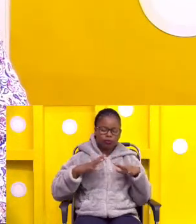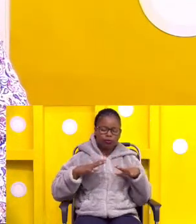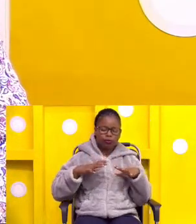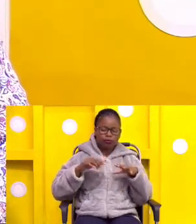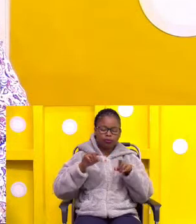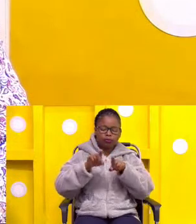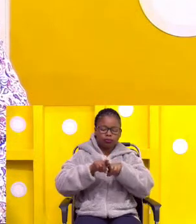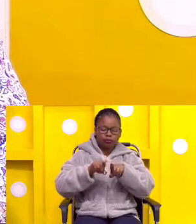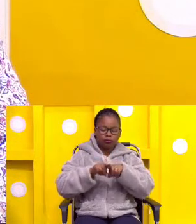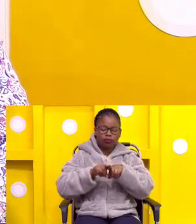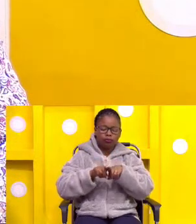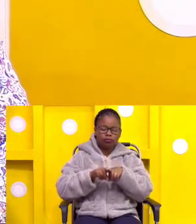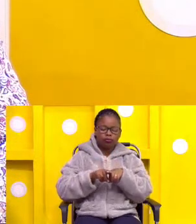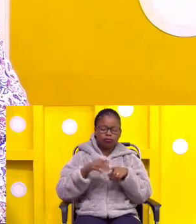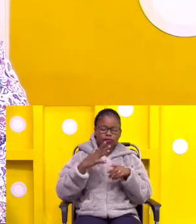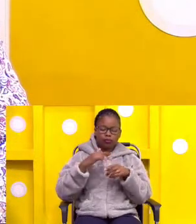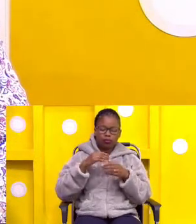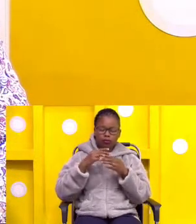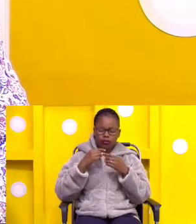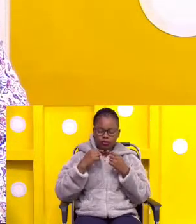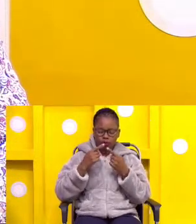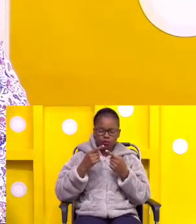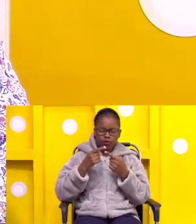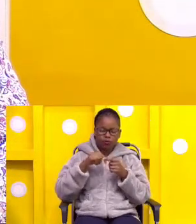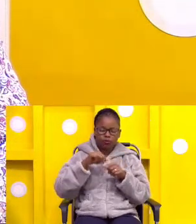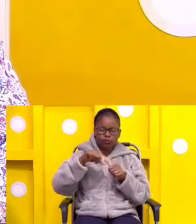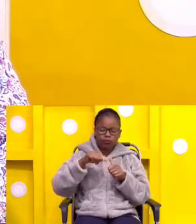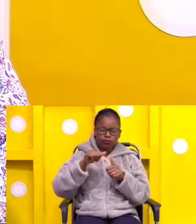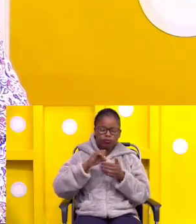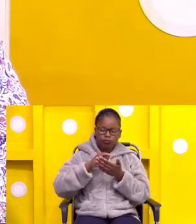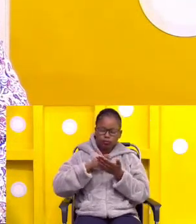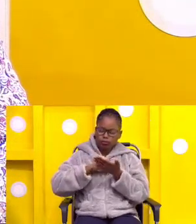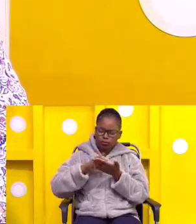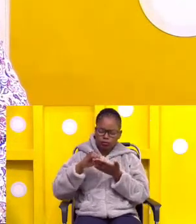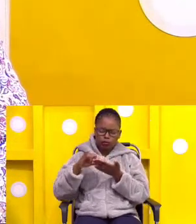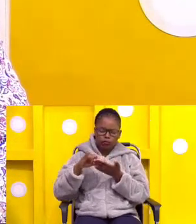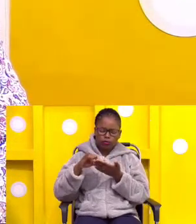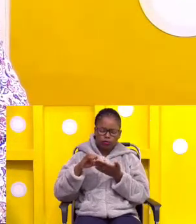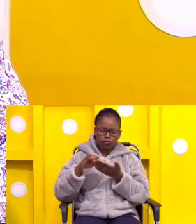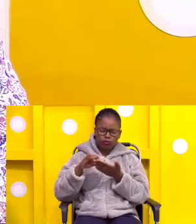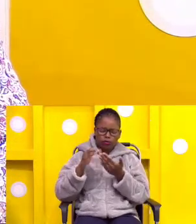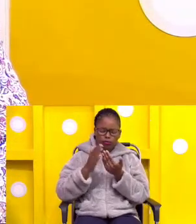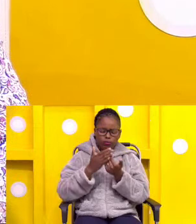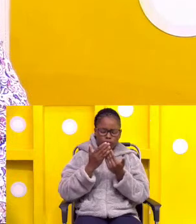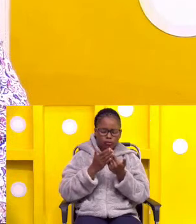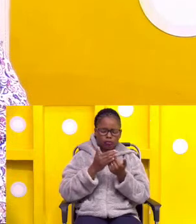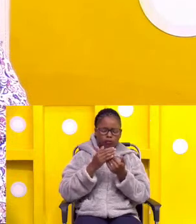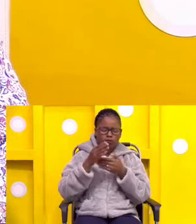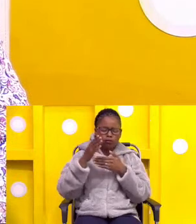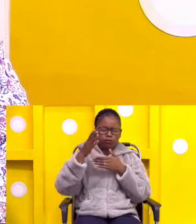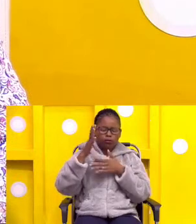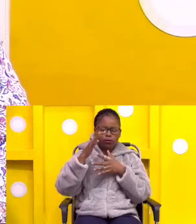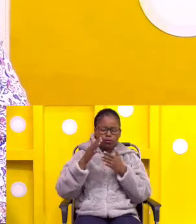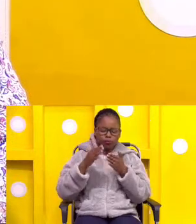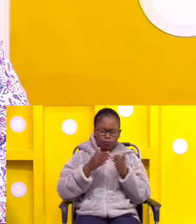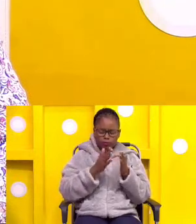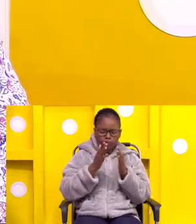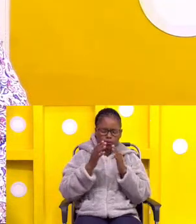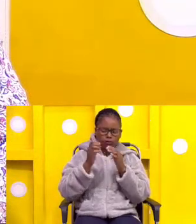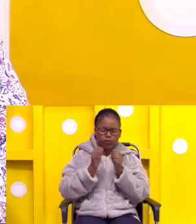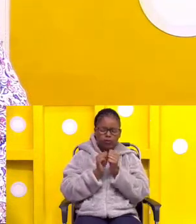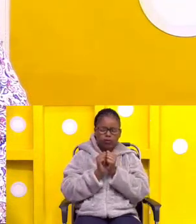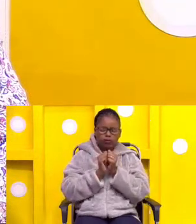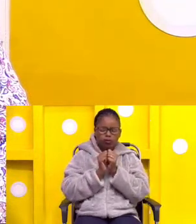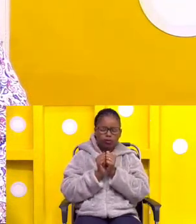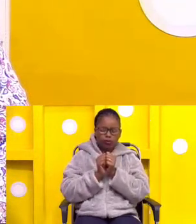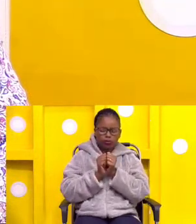andũ aku. Ndaria gũtherio igũrũ rĩa andũ aku. Tũrĩithie Mwathani tũmagĩrĩrie. Tũhotithie